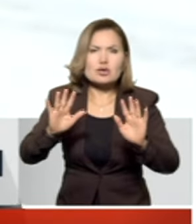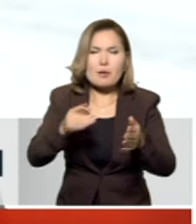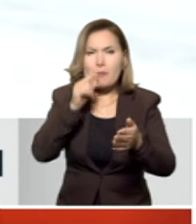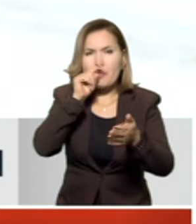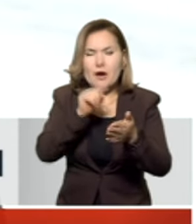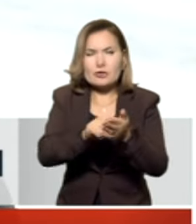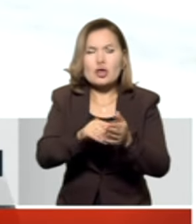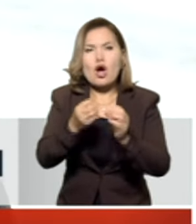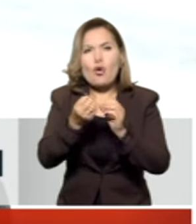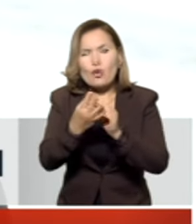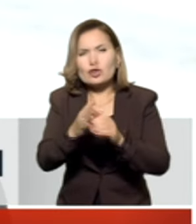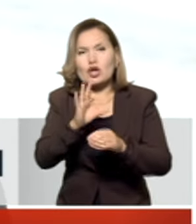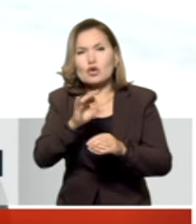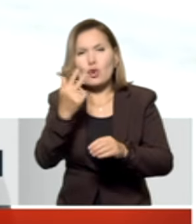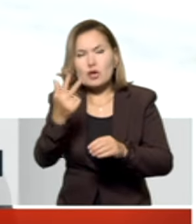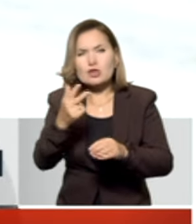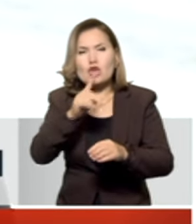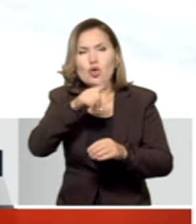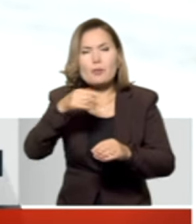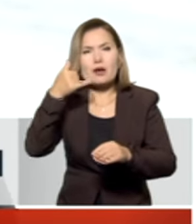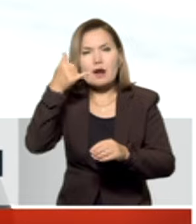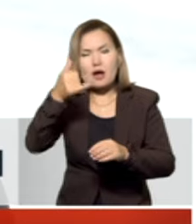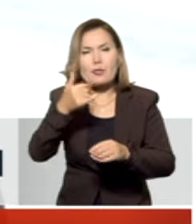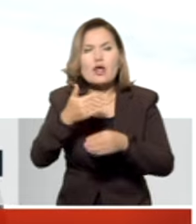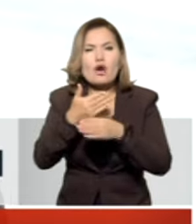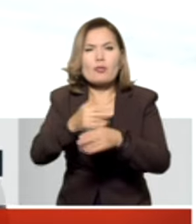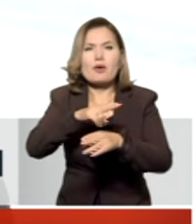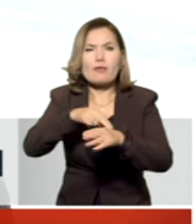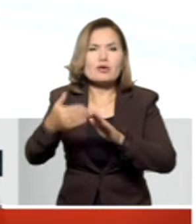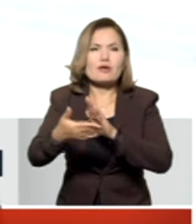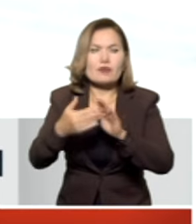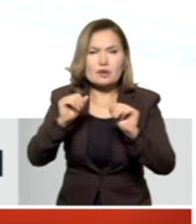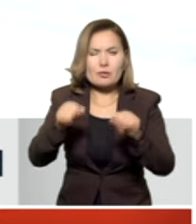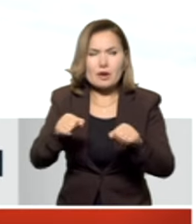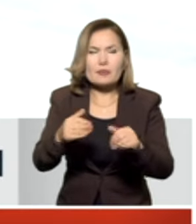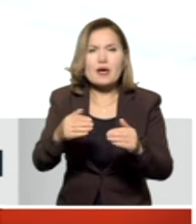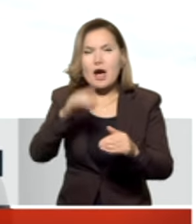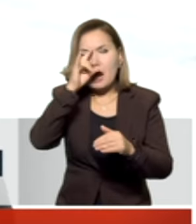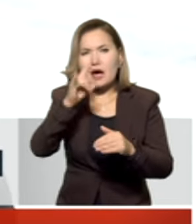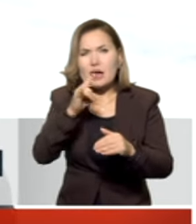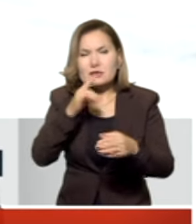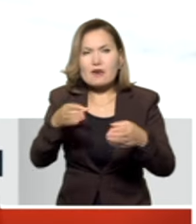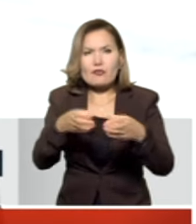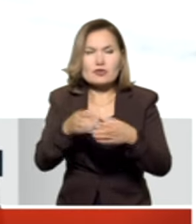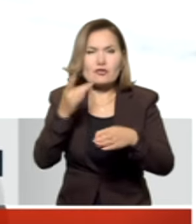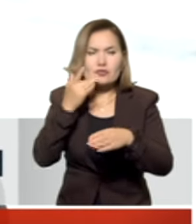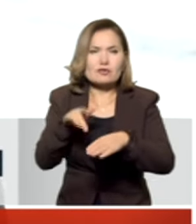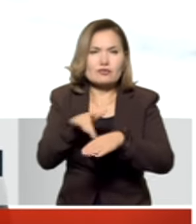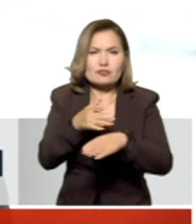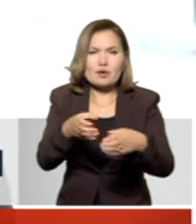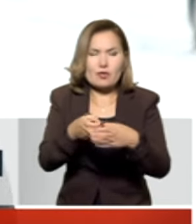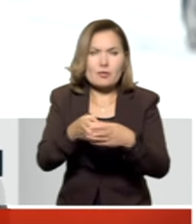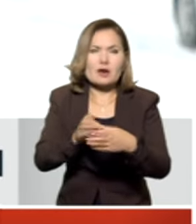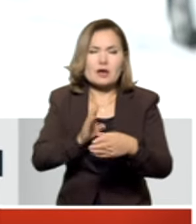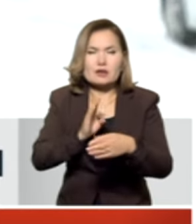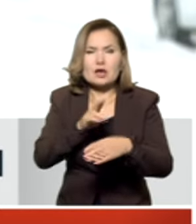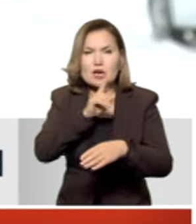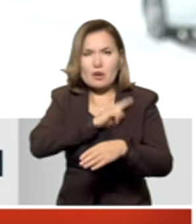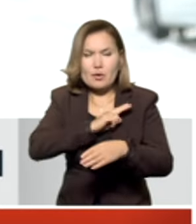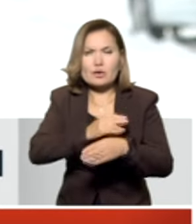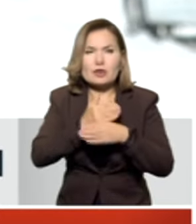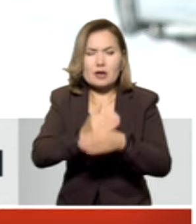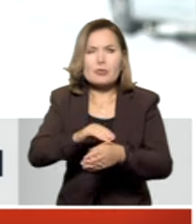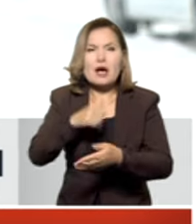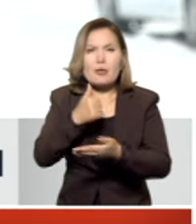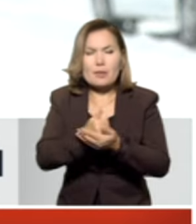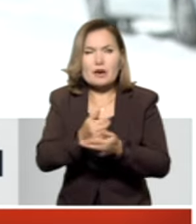болсаңыз, 1403 нөміріне хабарласып, көмек сұрауыңызға болады. Қазавтожол сізге көмек көрсетуге міндетті. Ал ең